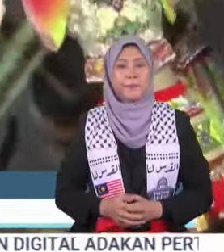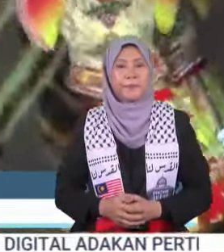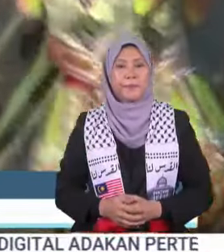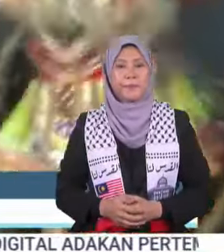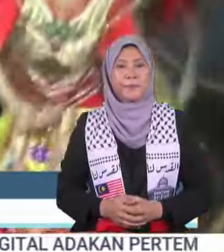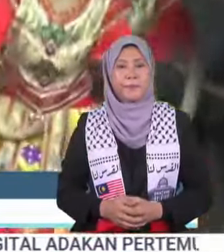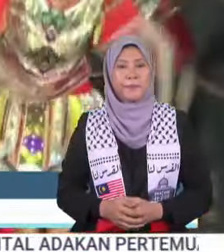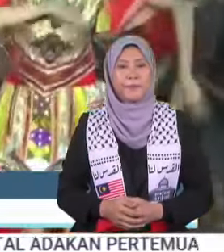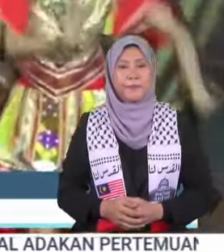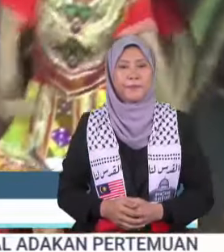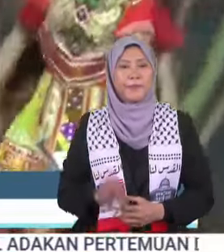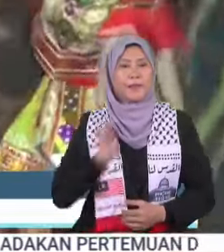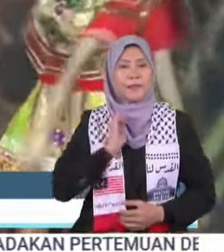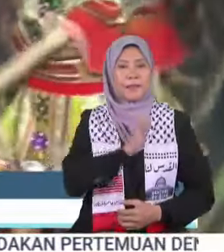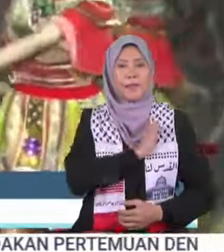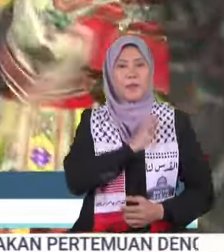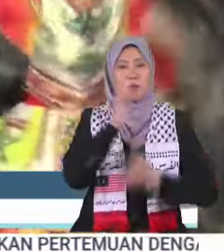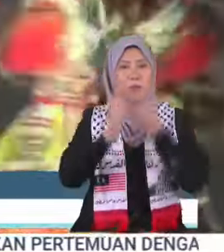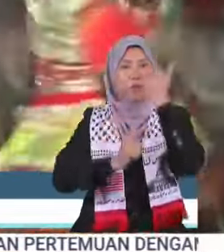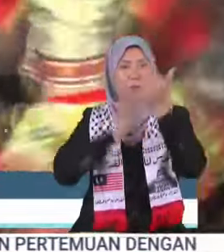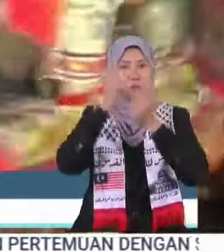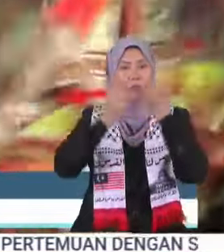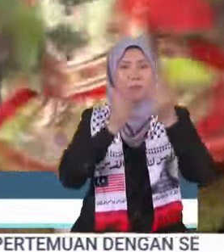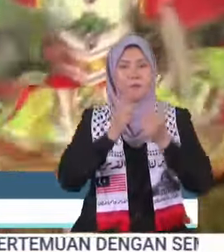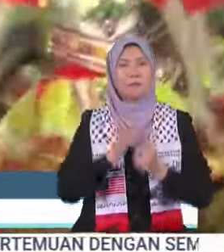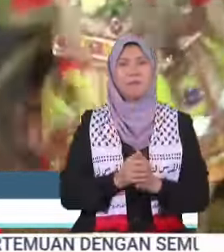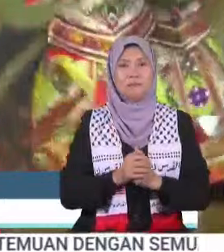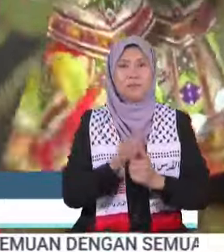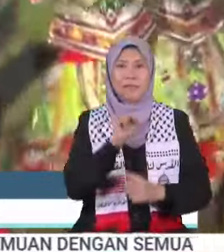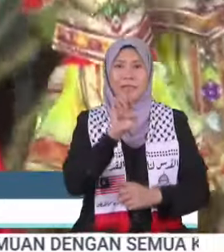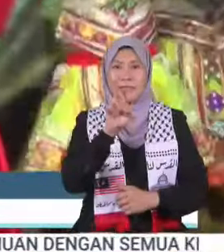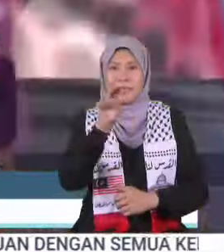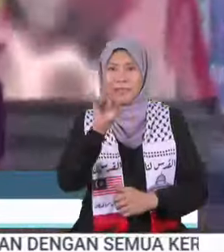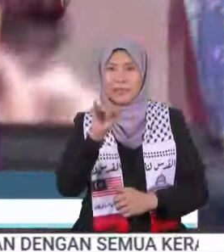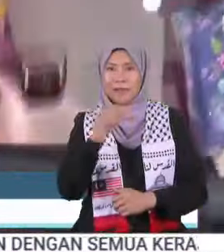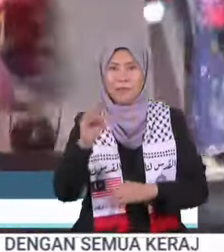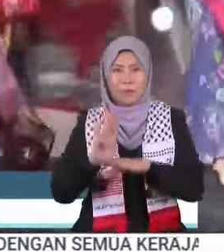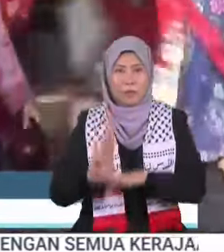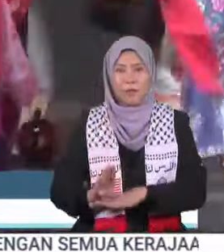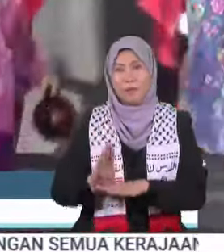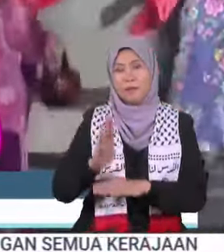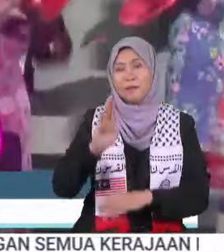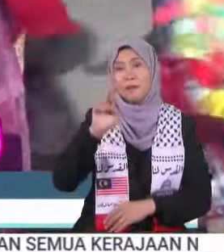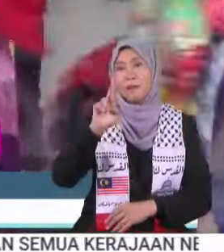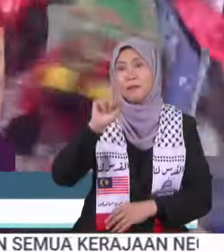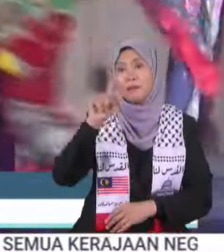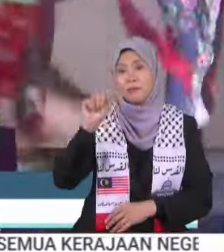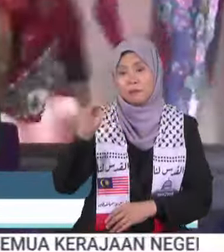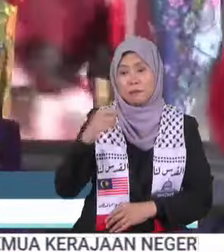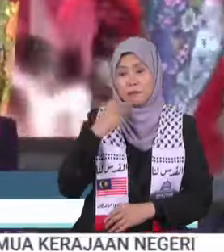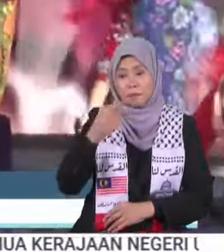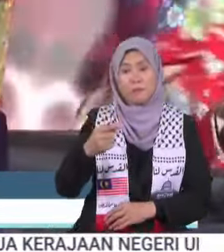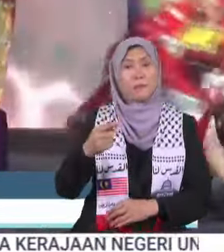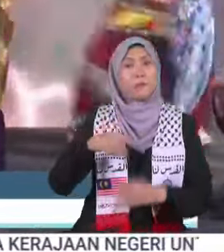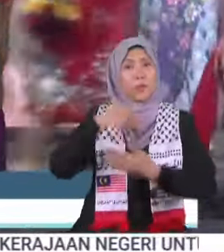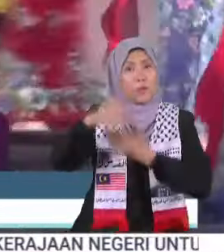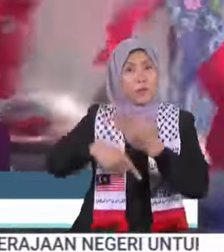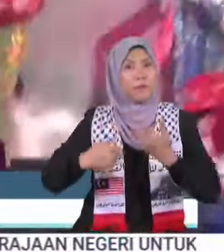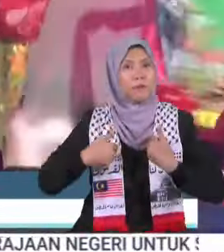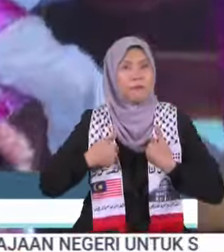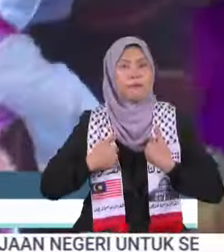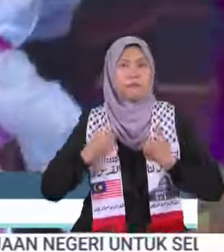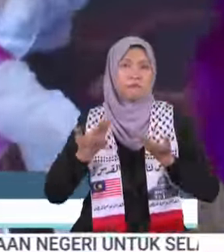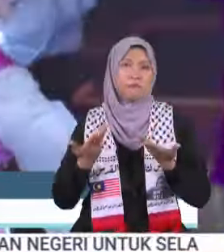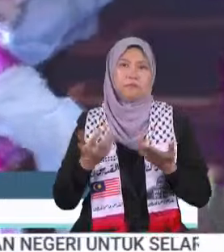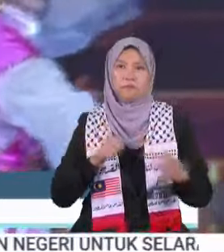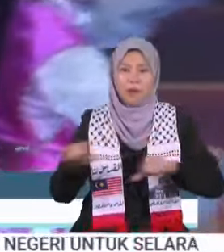budaya exco pelancongan warisan seni dan budaya Abdul Razak Abdul Rahman berkata tambahan program itu adalah untuk